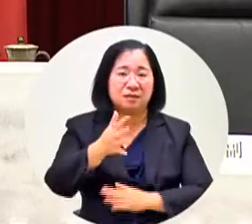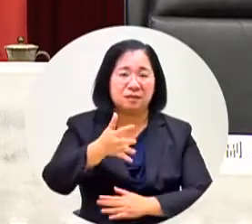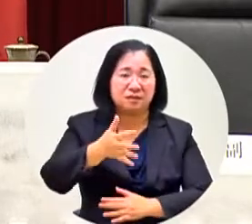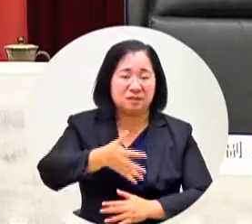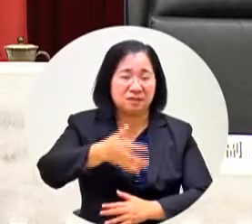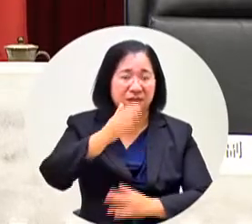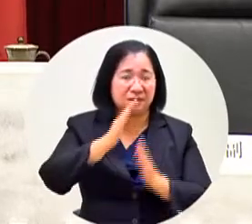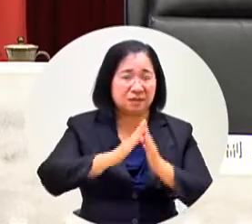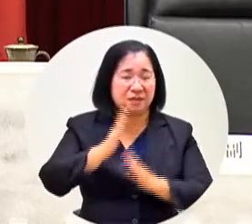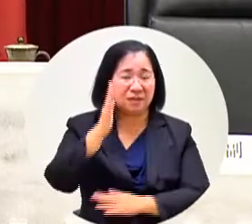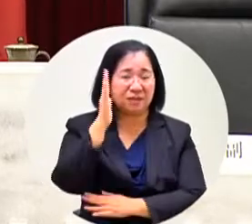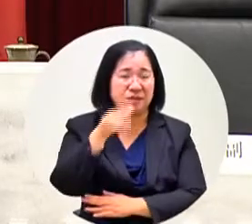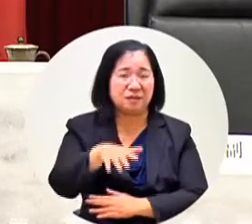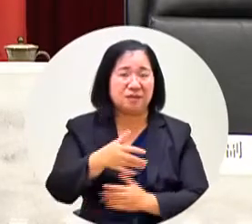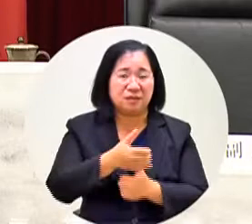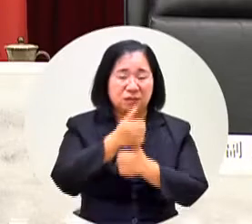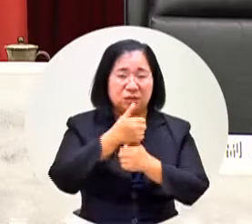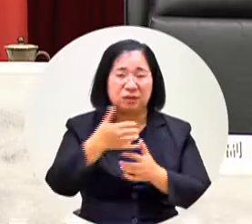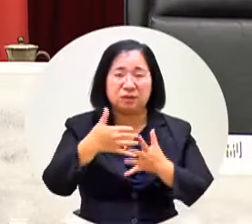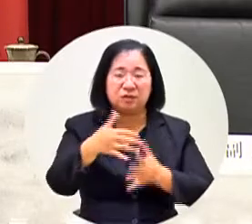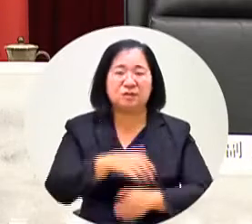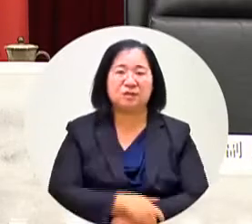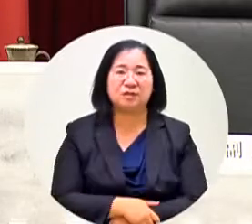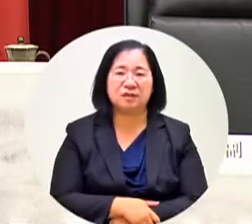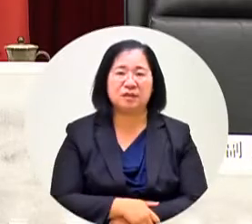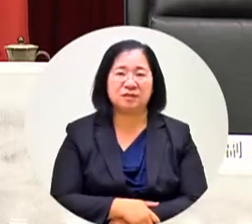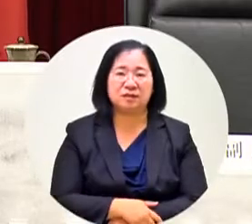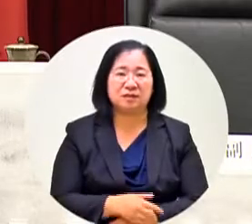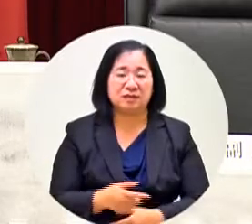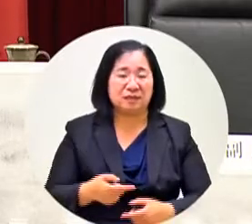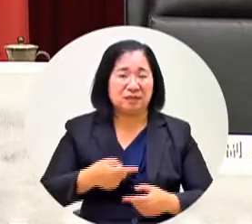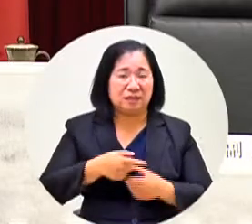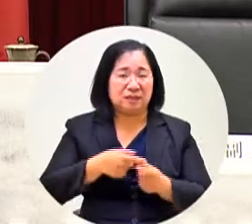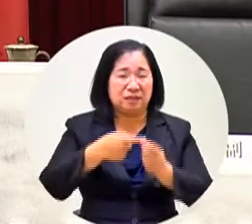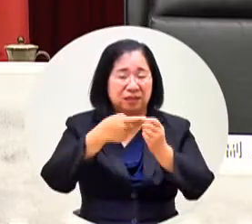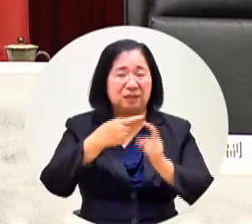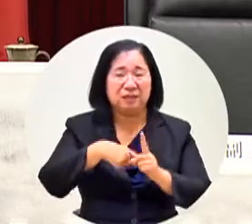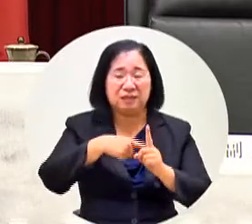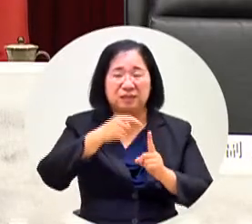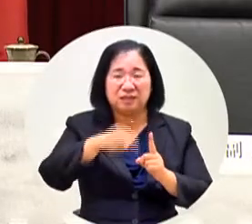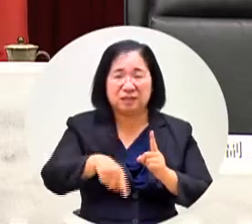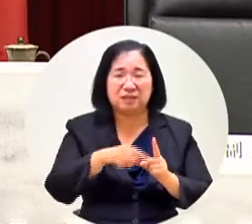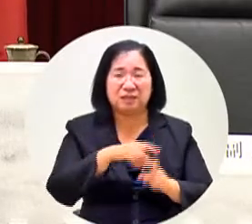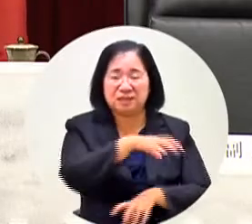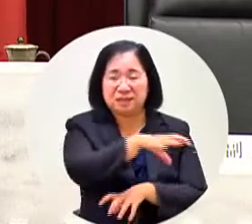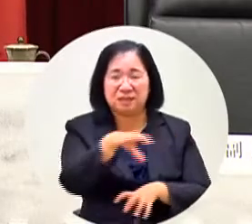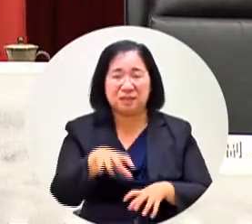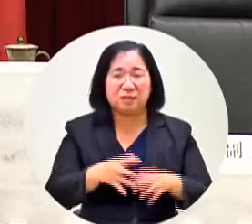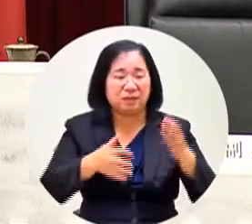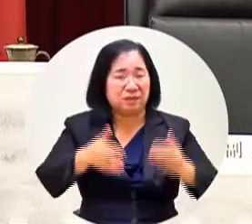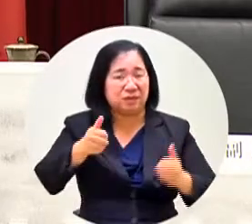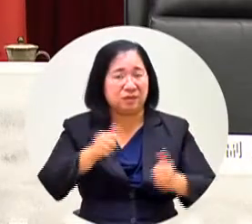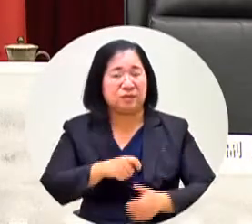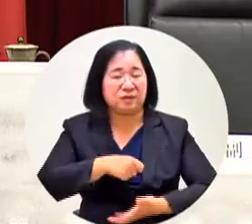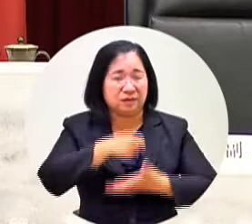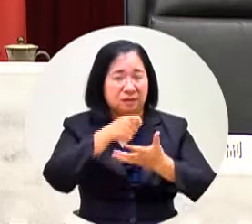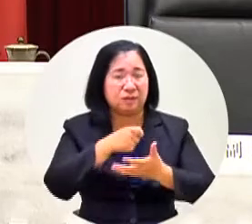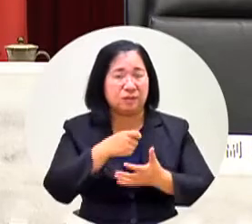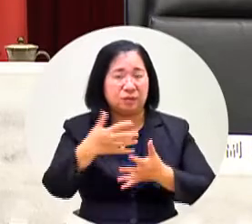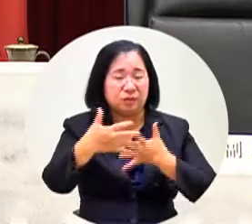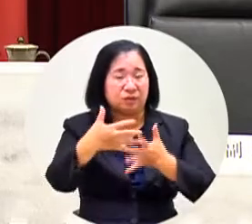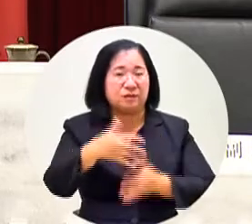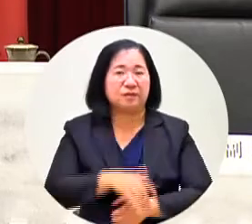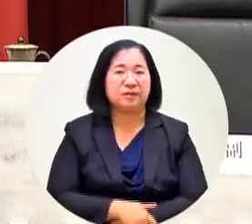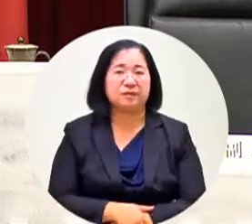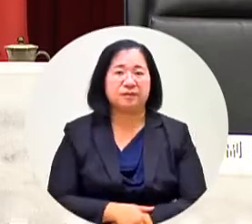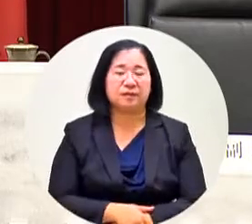陈远，我插一句了，来，市政执行哦，第二条了哈，市政